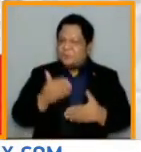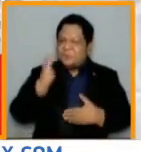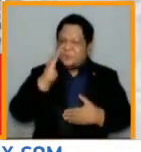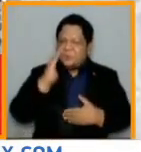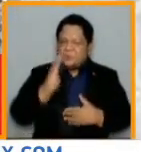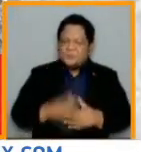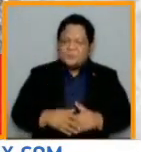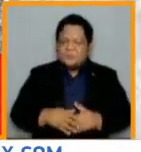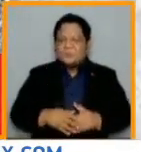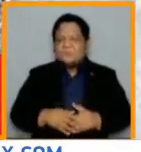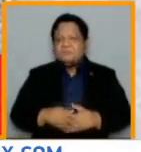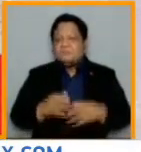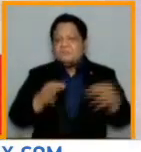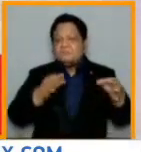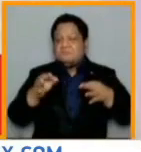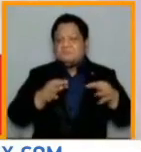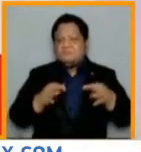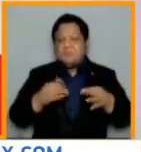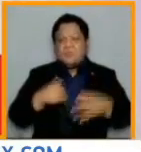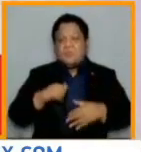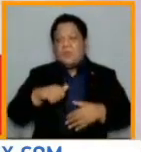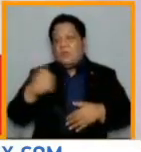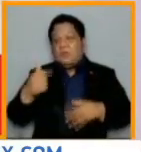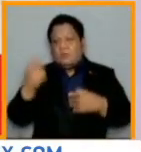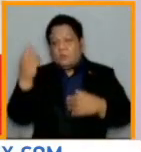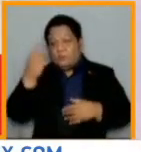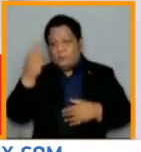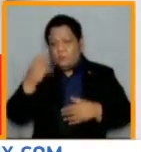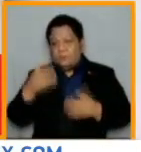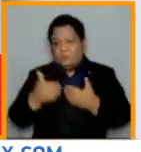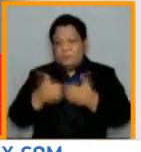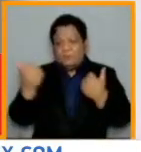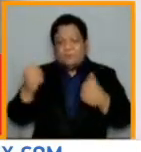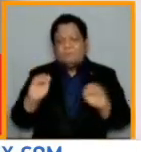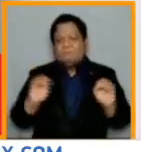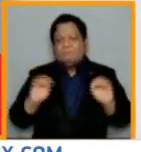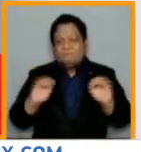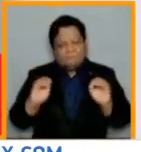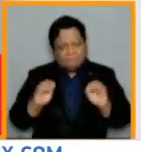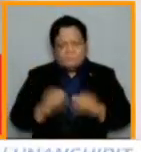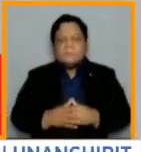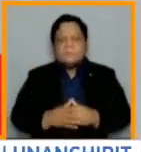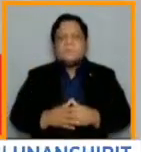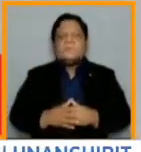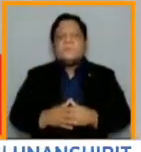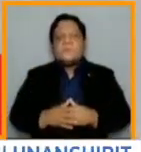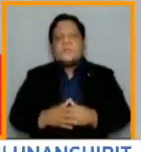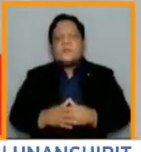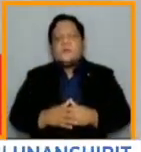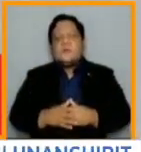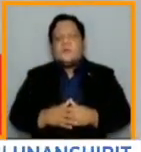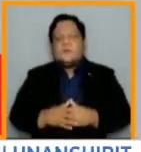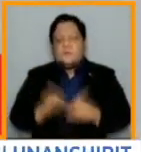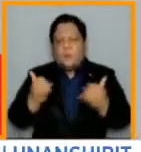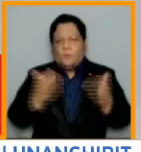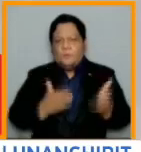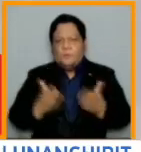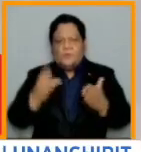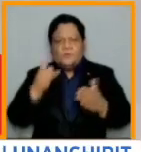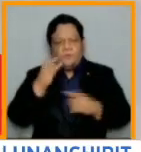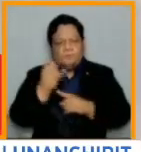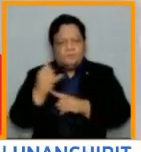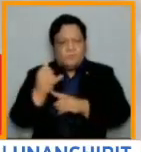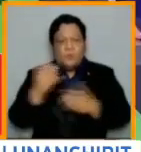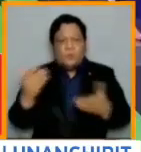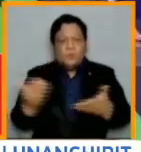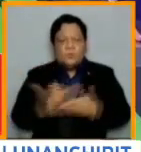third party sa hiwalayan nila ng kanyang karelasyon. Naghahanda na raw si Raver sa taping ng bagong serye na Bolera